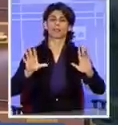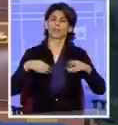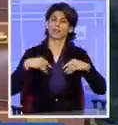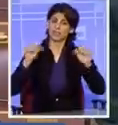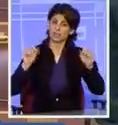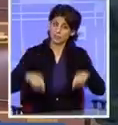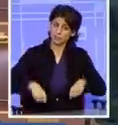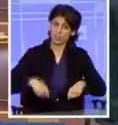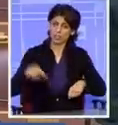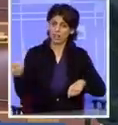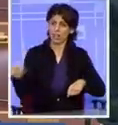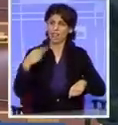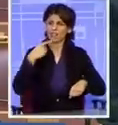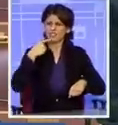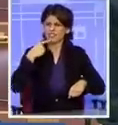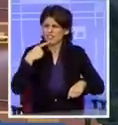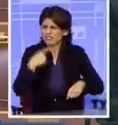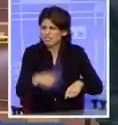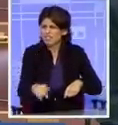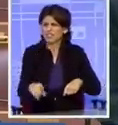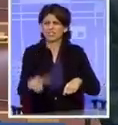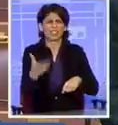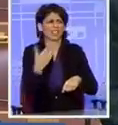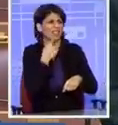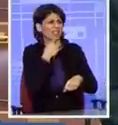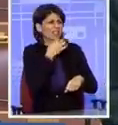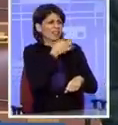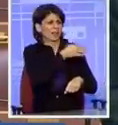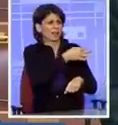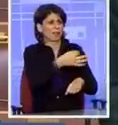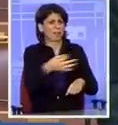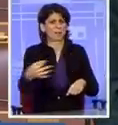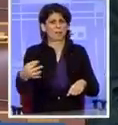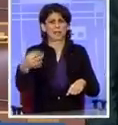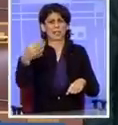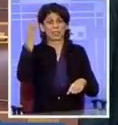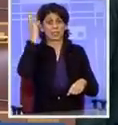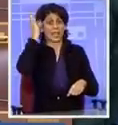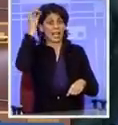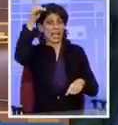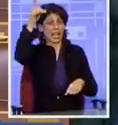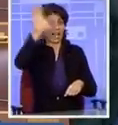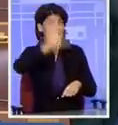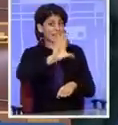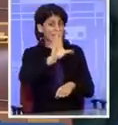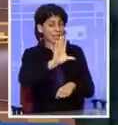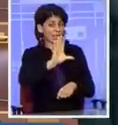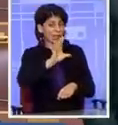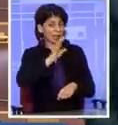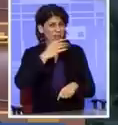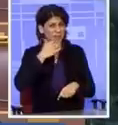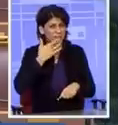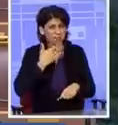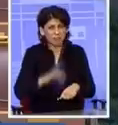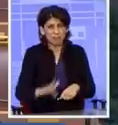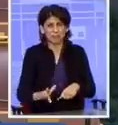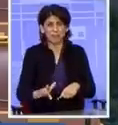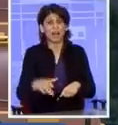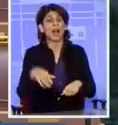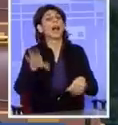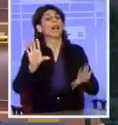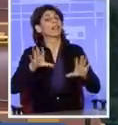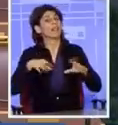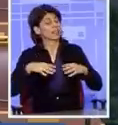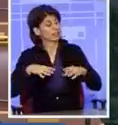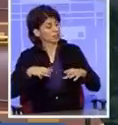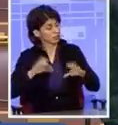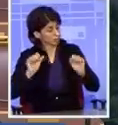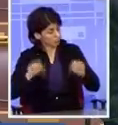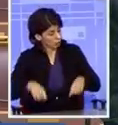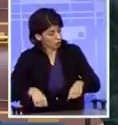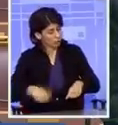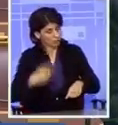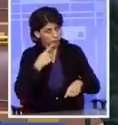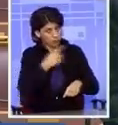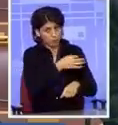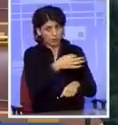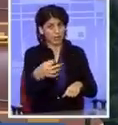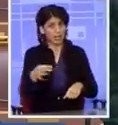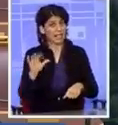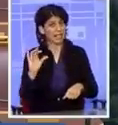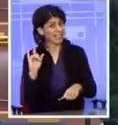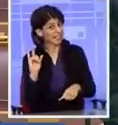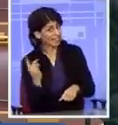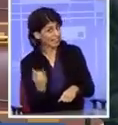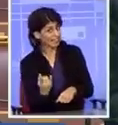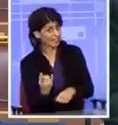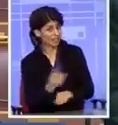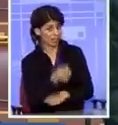είπε απέναντι στους πολίτες που αντιστέκονται σε γαλλικό κανάλι, τότε πείτε το και σε εμάς. Ή θα τον